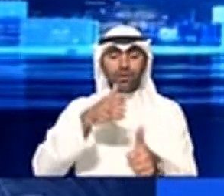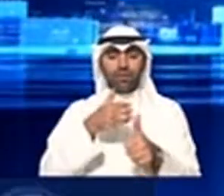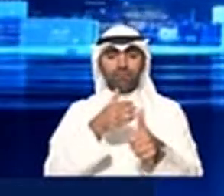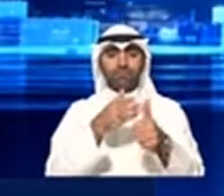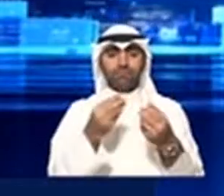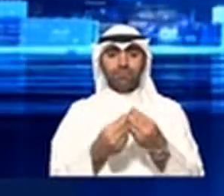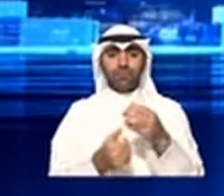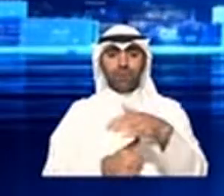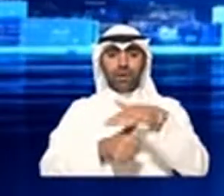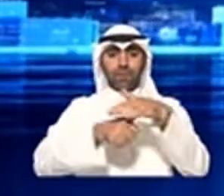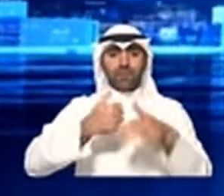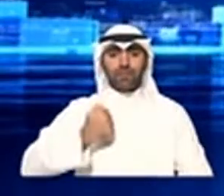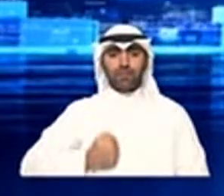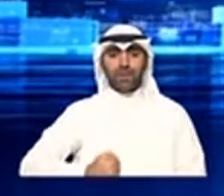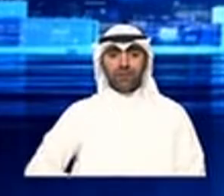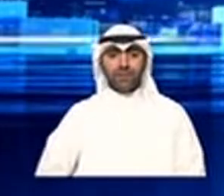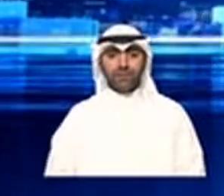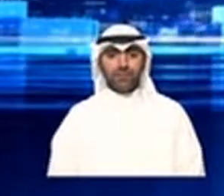الحكيمة لجلالته.